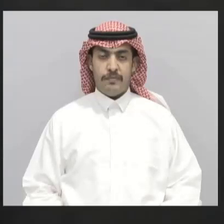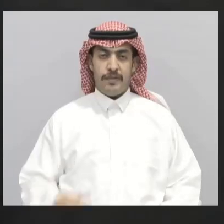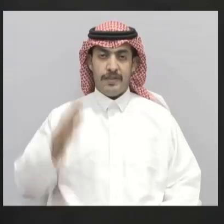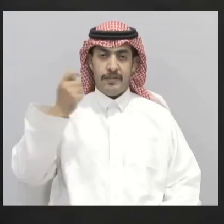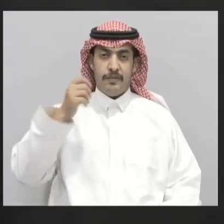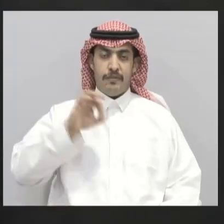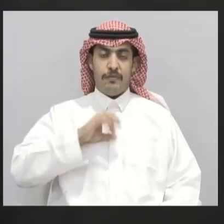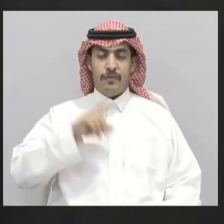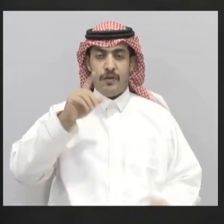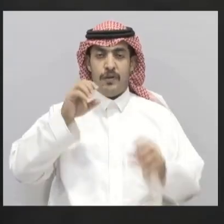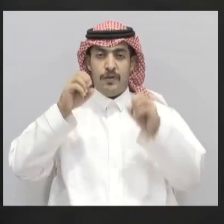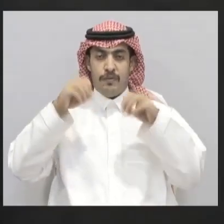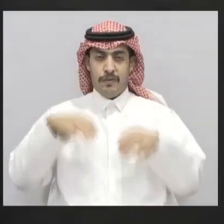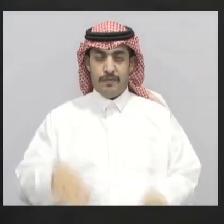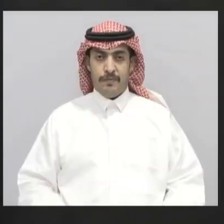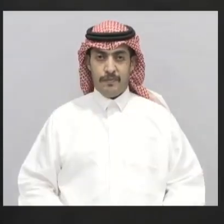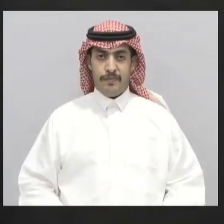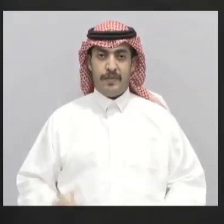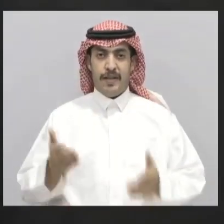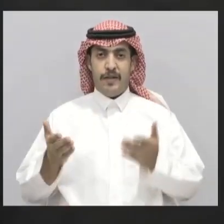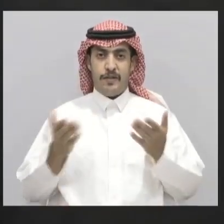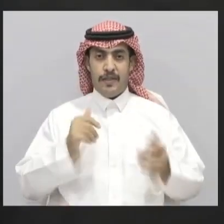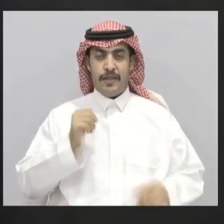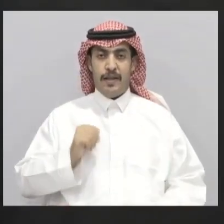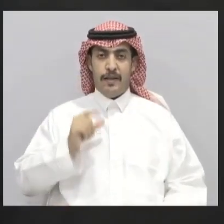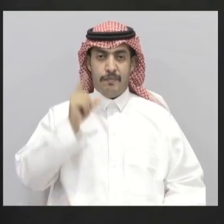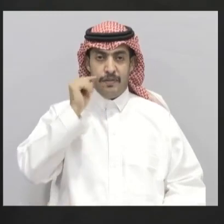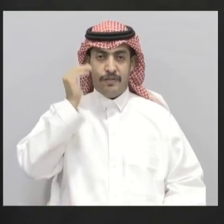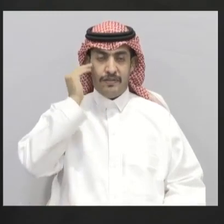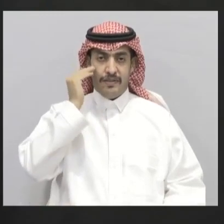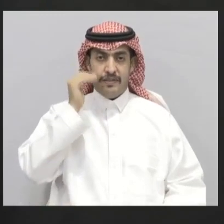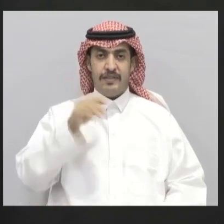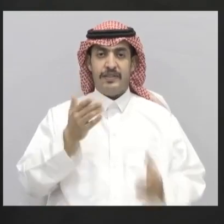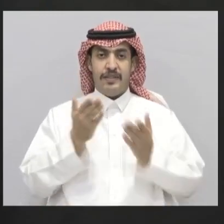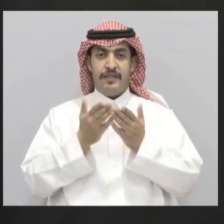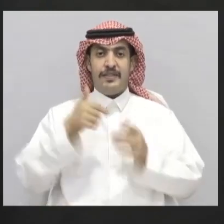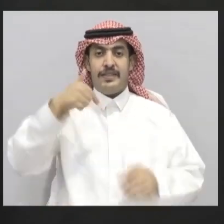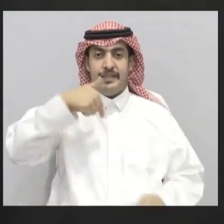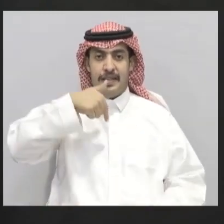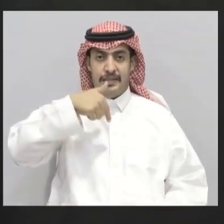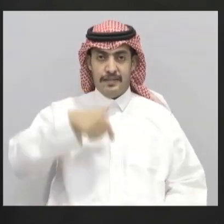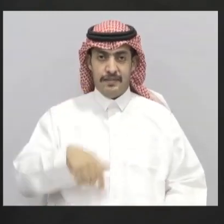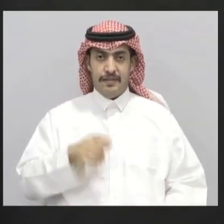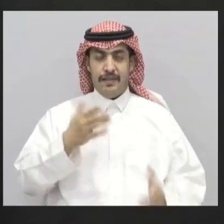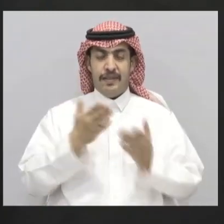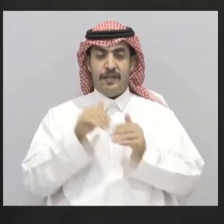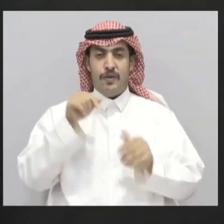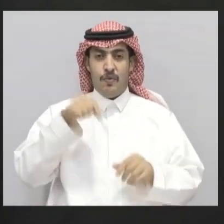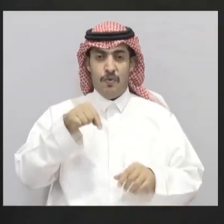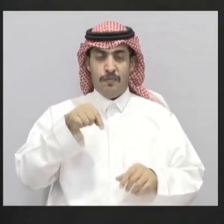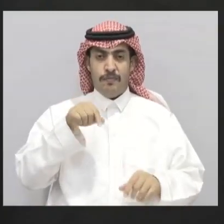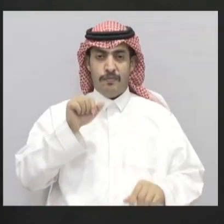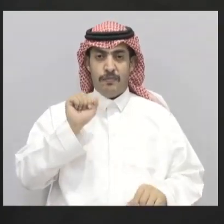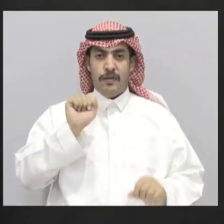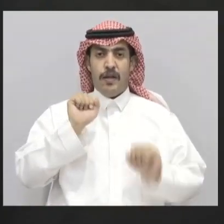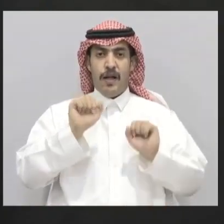السلام عليكم ورحمه الله وبركاته اهلا بكم طلاب وطالبات الصف السادس الابتدائي في درسنا لهذا اليوم